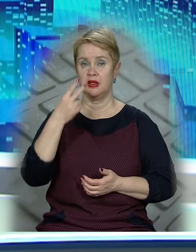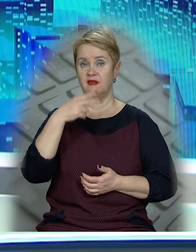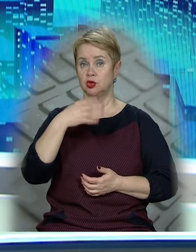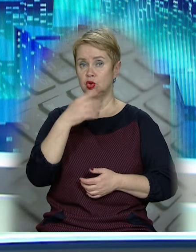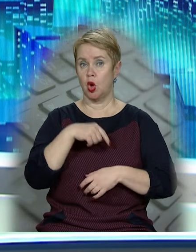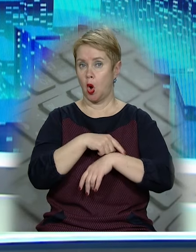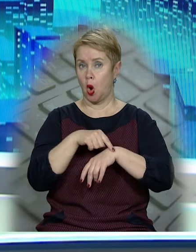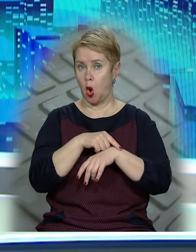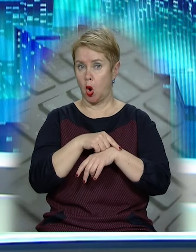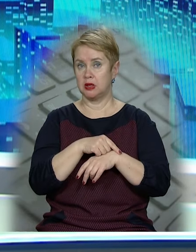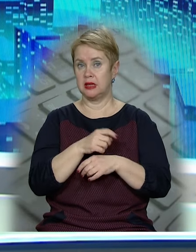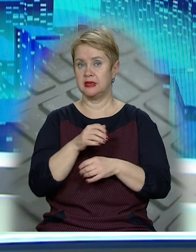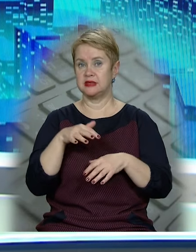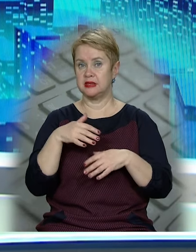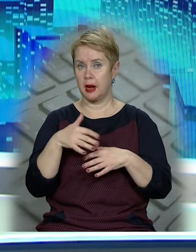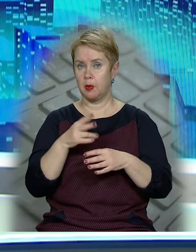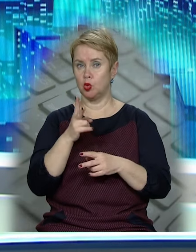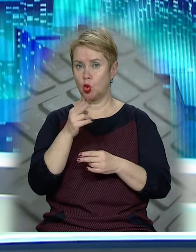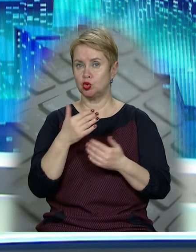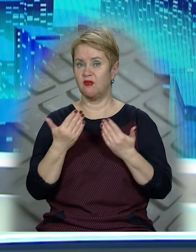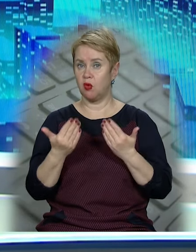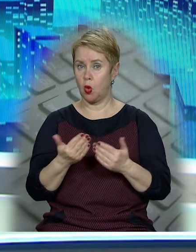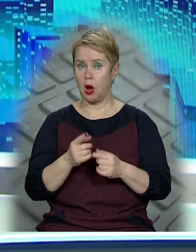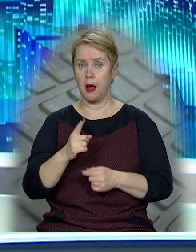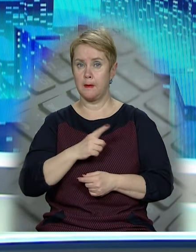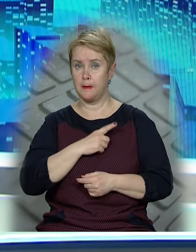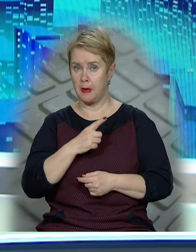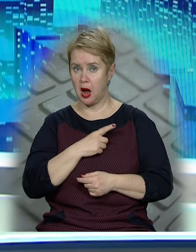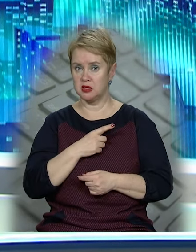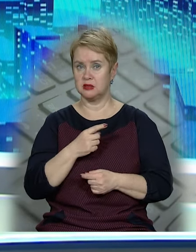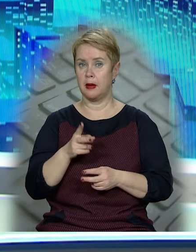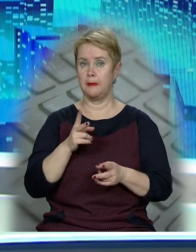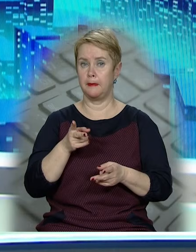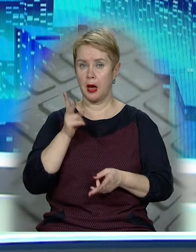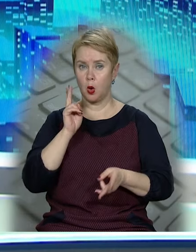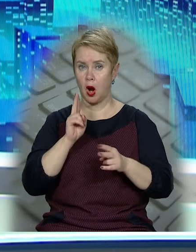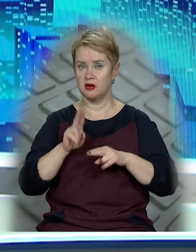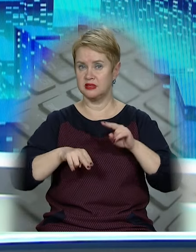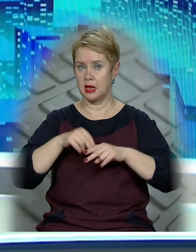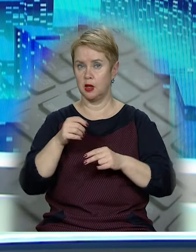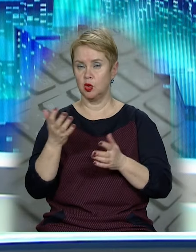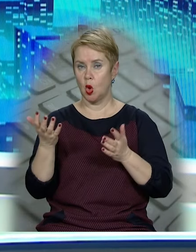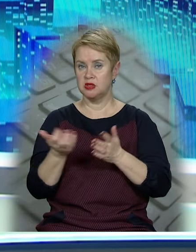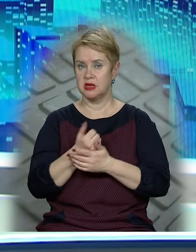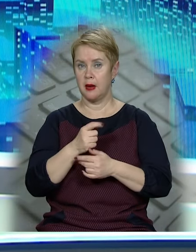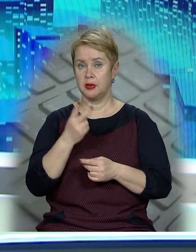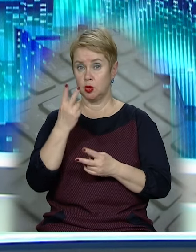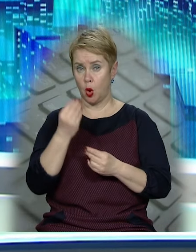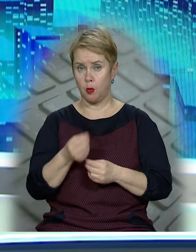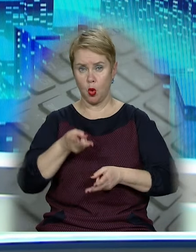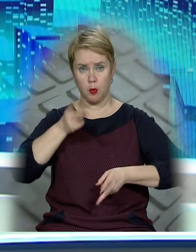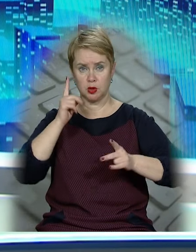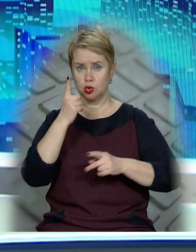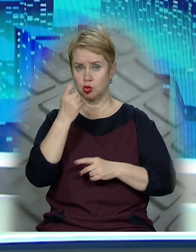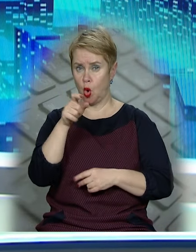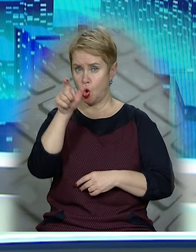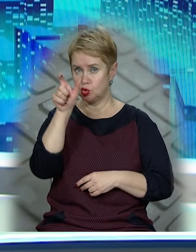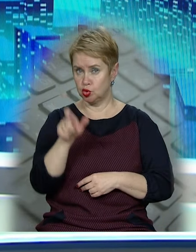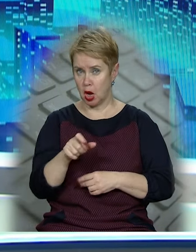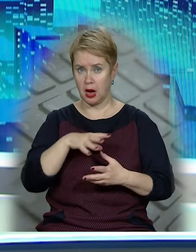24 години з тримером та ножицями у руках. Майстер-перукар встановив чимале досягнення. За добу підстриг майже 100